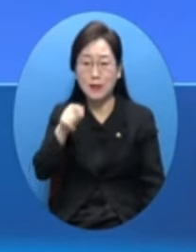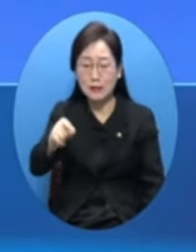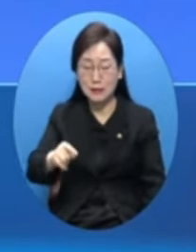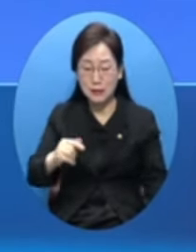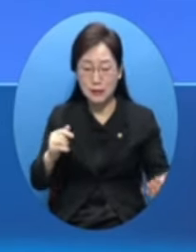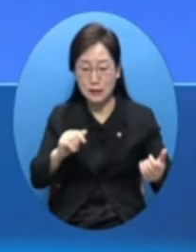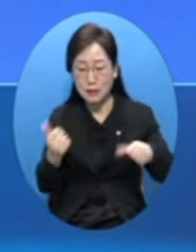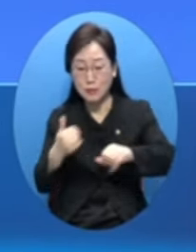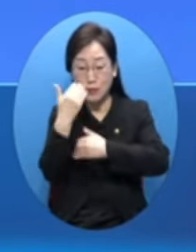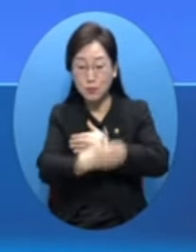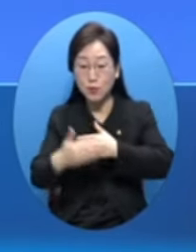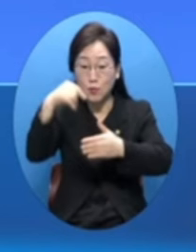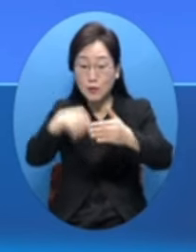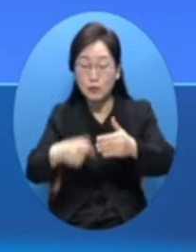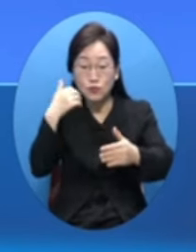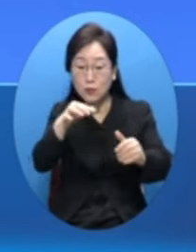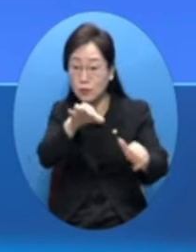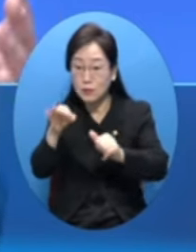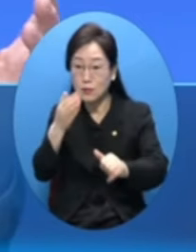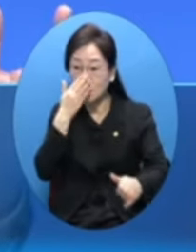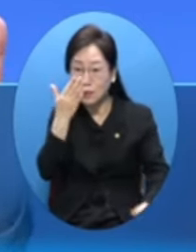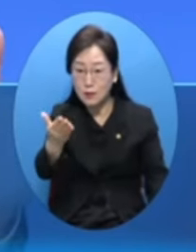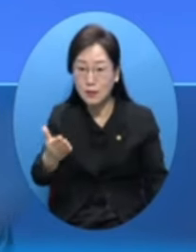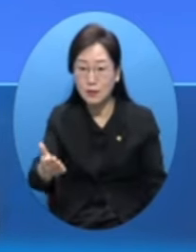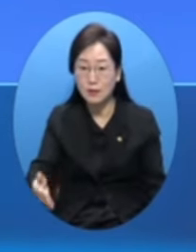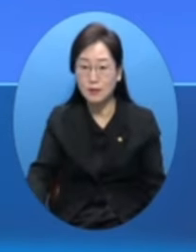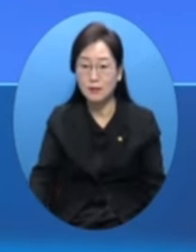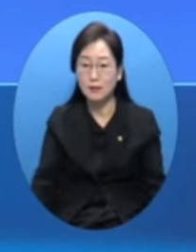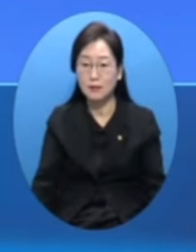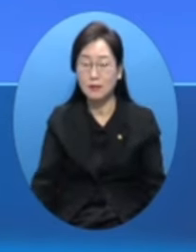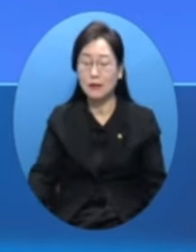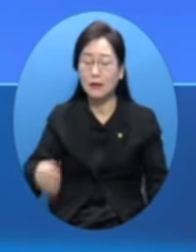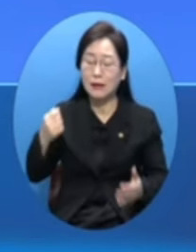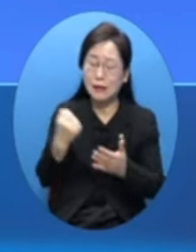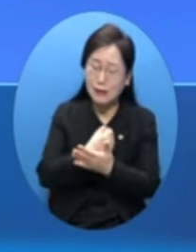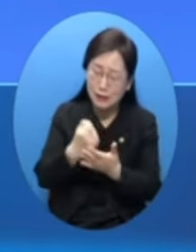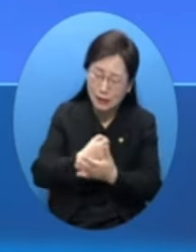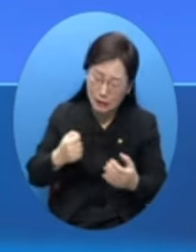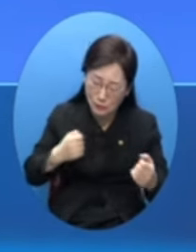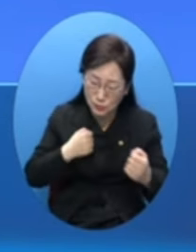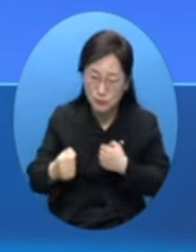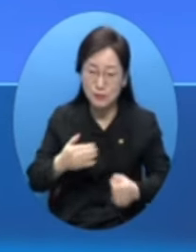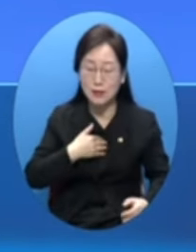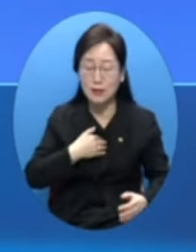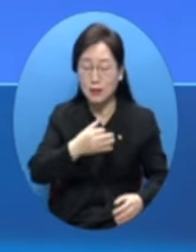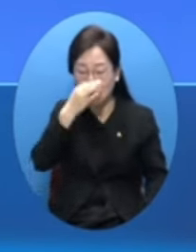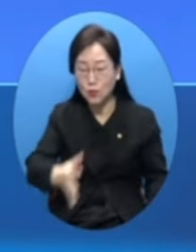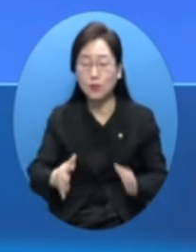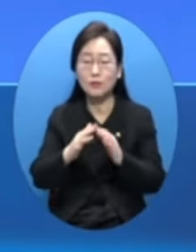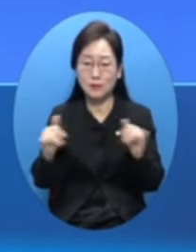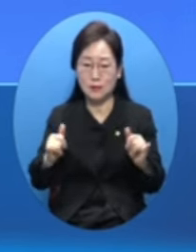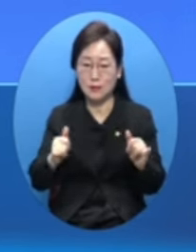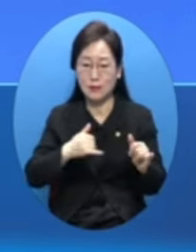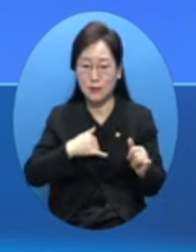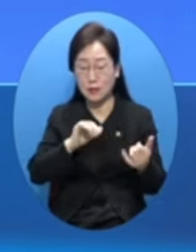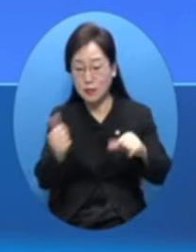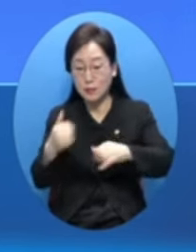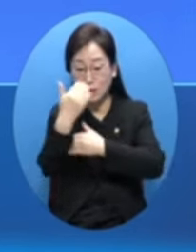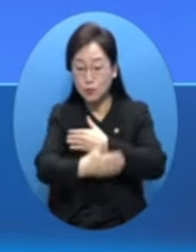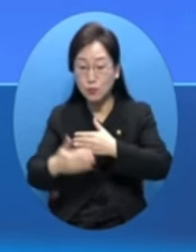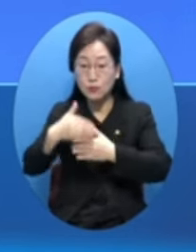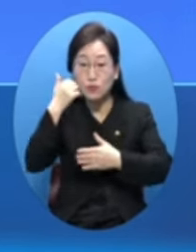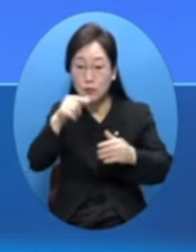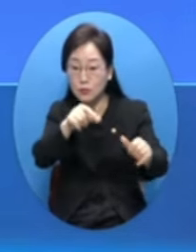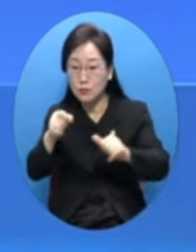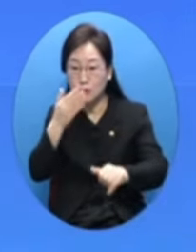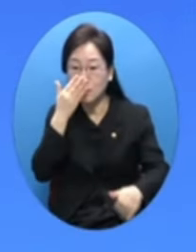사망의 몸에서 누가 나를 건져내랴. 오호라, 나는 곤고한 사람이로다. 이 사망에서 누가 나를